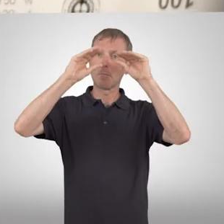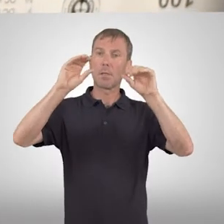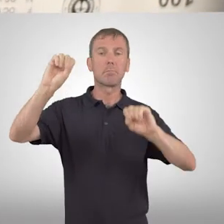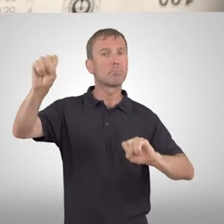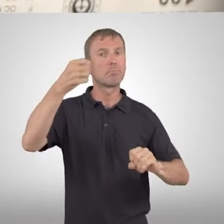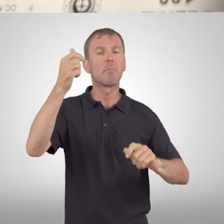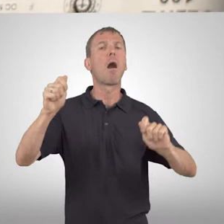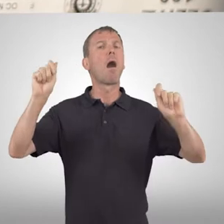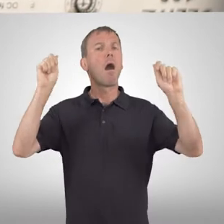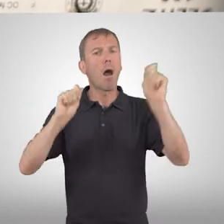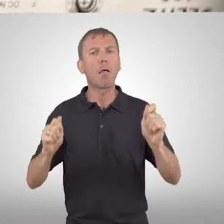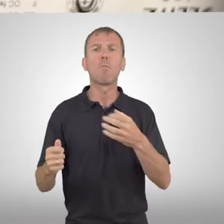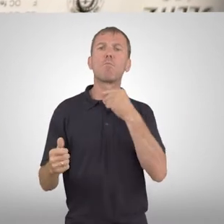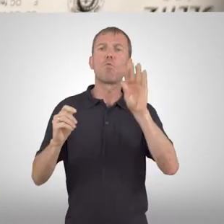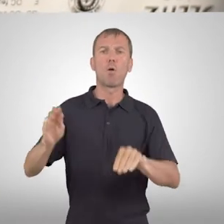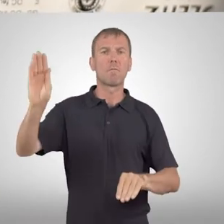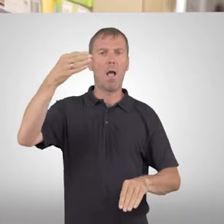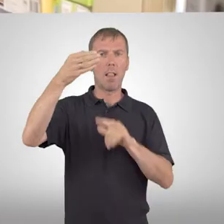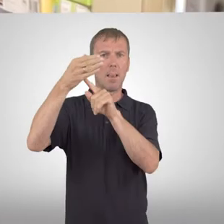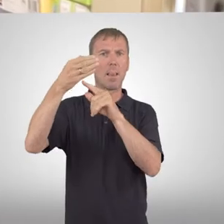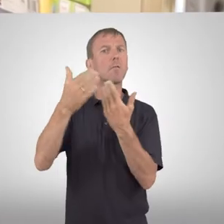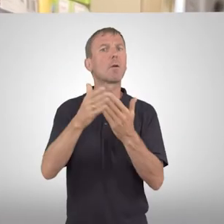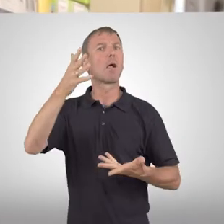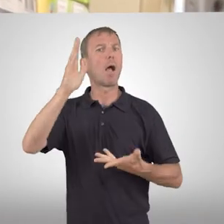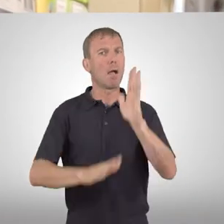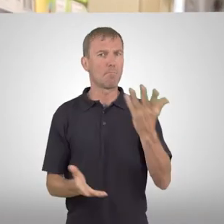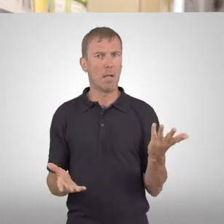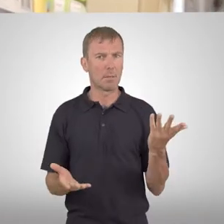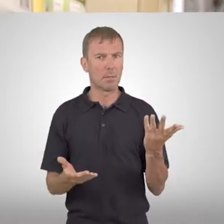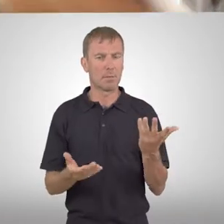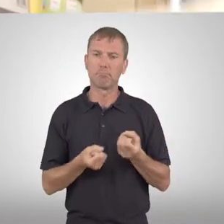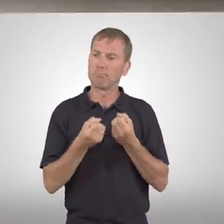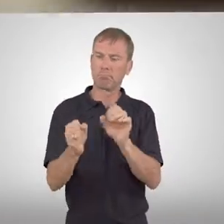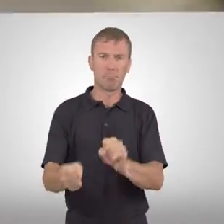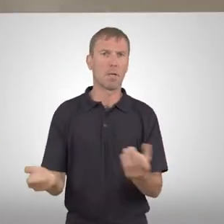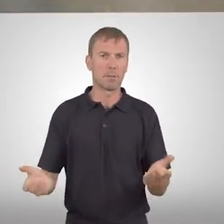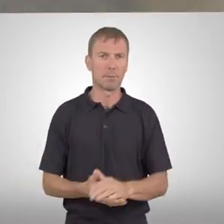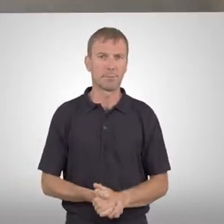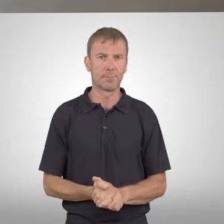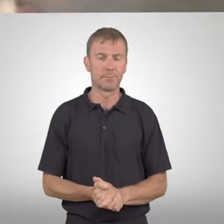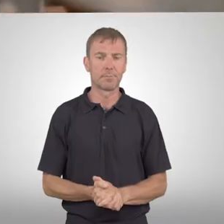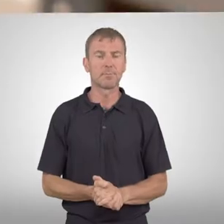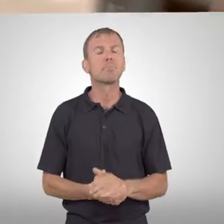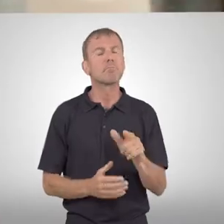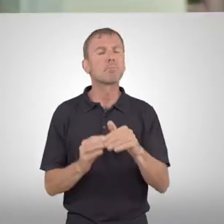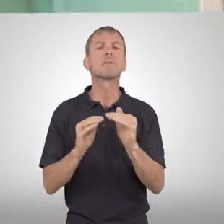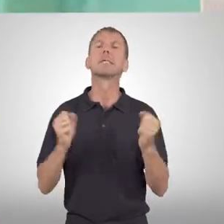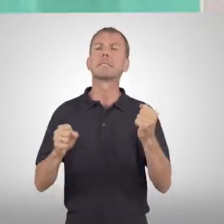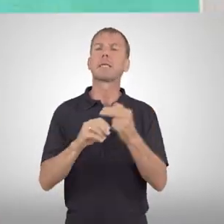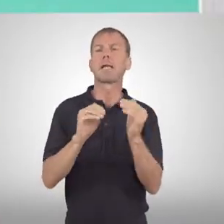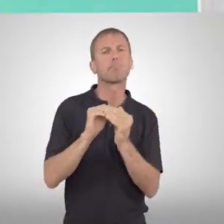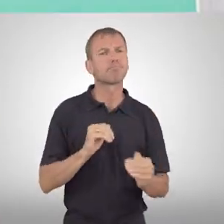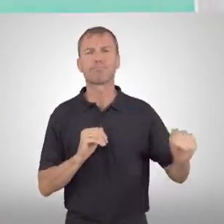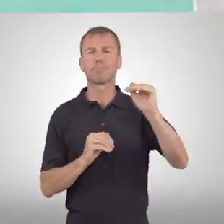Datenbrille auch Alarm- und Notfallmeldungen, beispielsweise im Brandfall, ausgegeben werden. Dies erhöht die Sicherheit